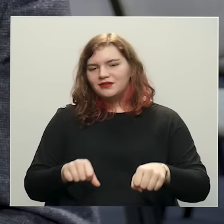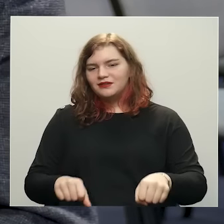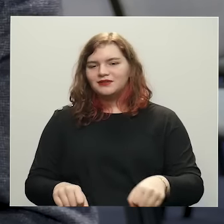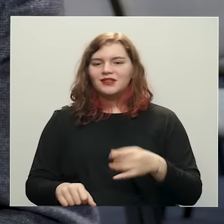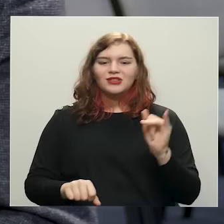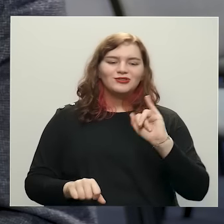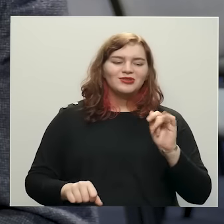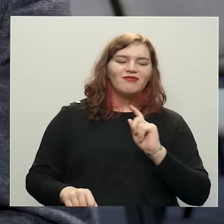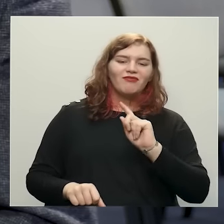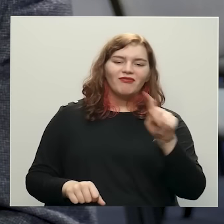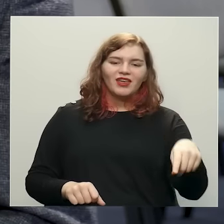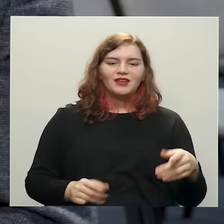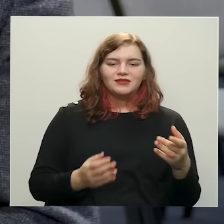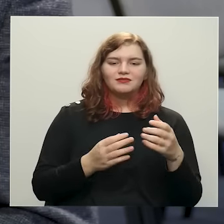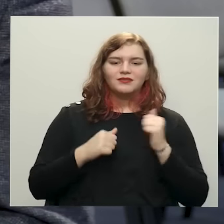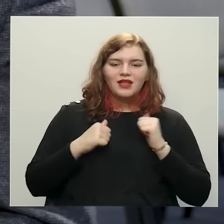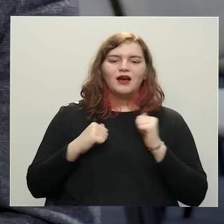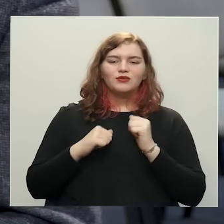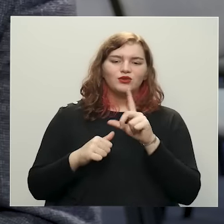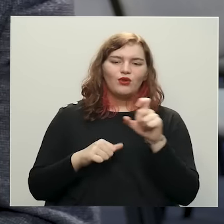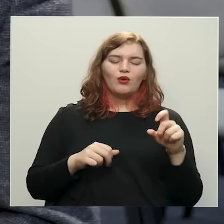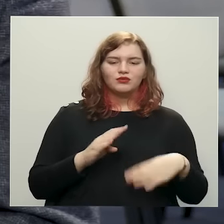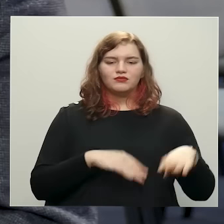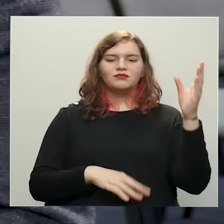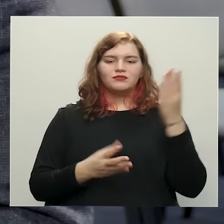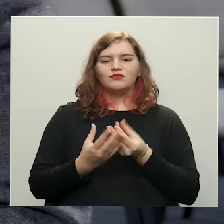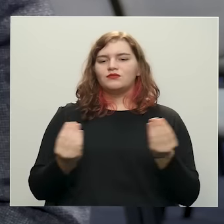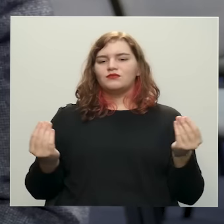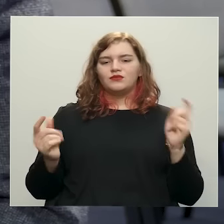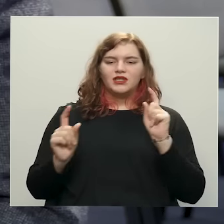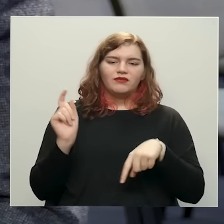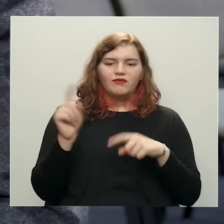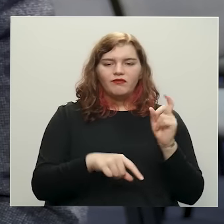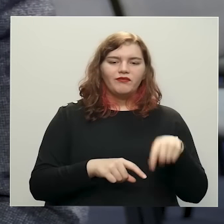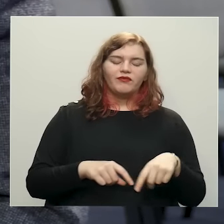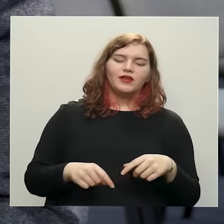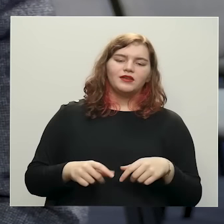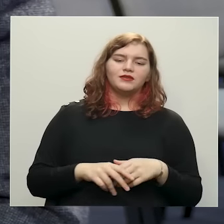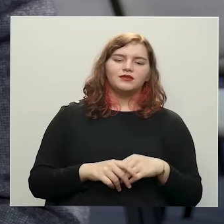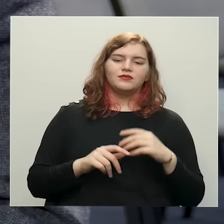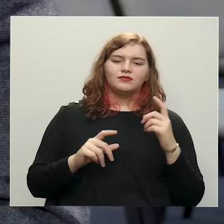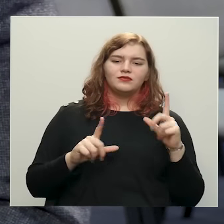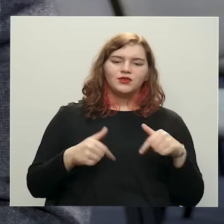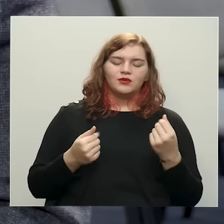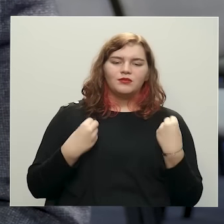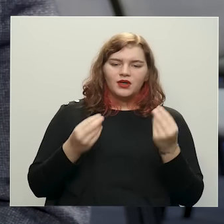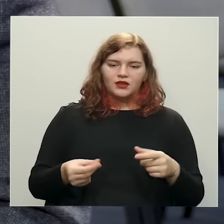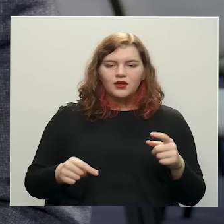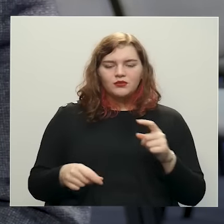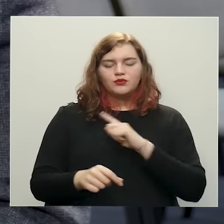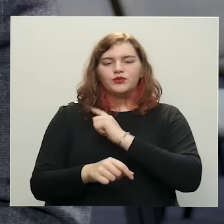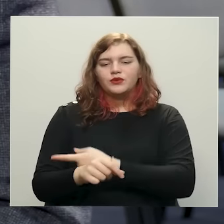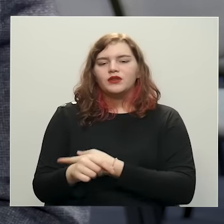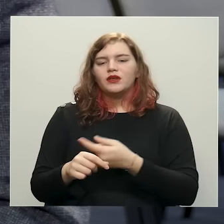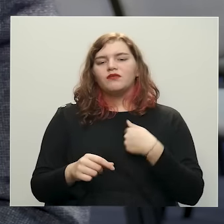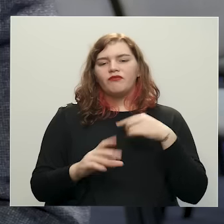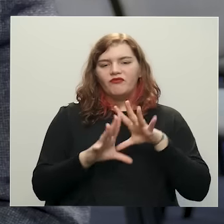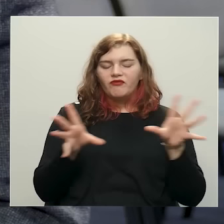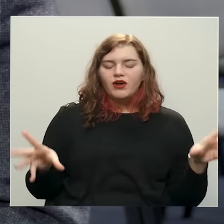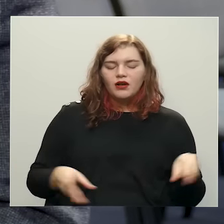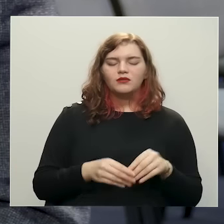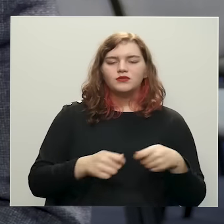veneau în tabără, că veneau de la 200 de persoane în sus până la un moment dat, Domnul mi-a dat putere și mie și cu